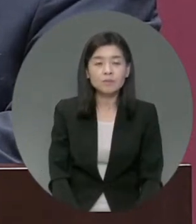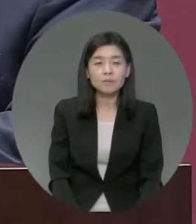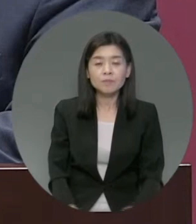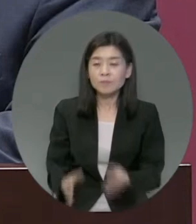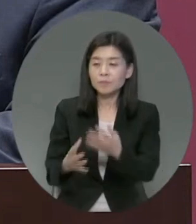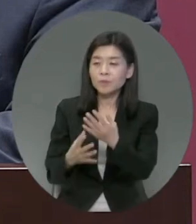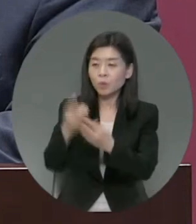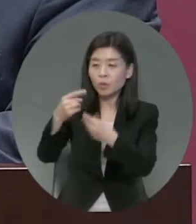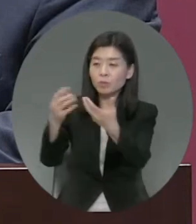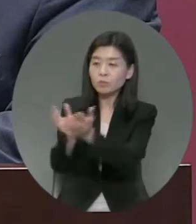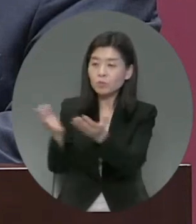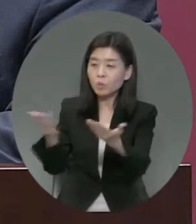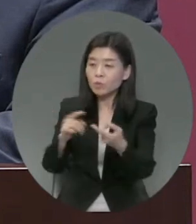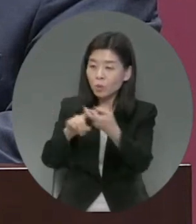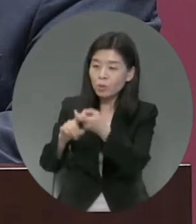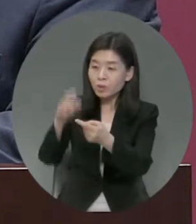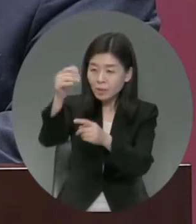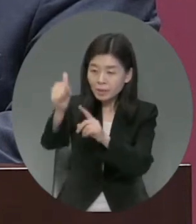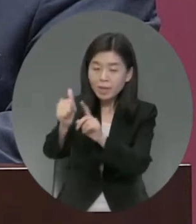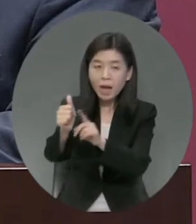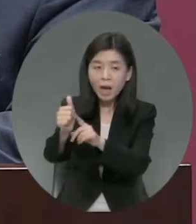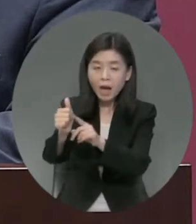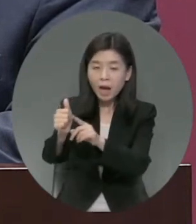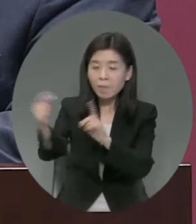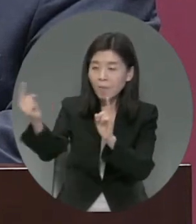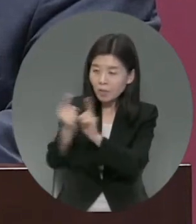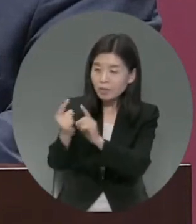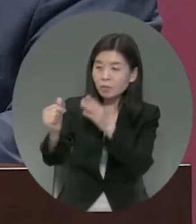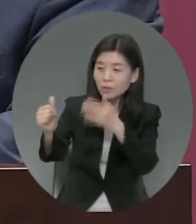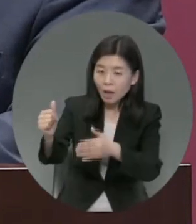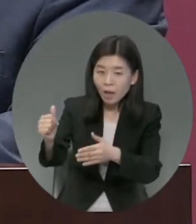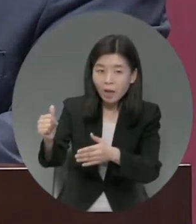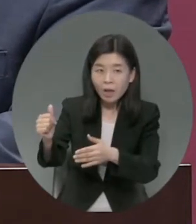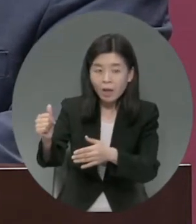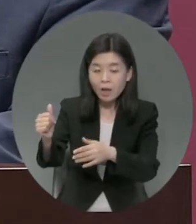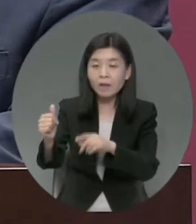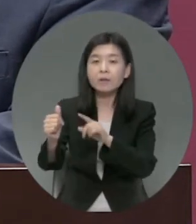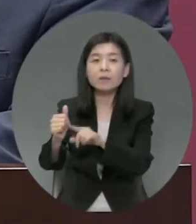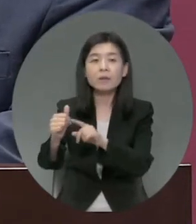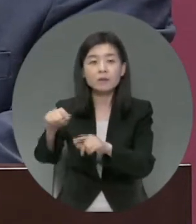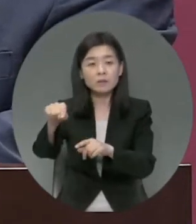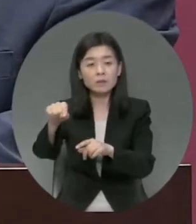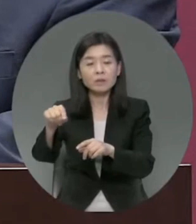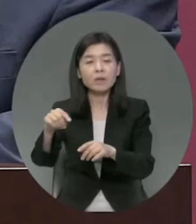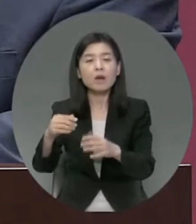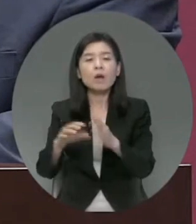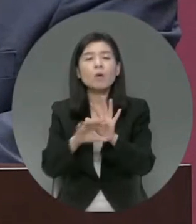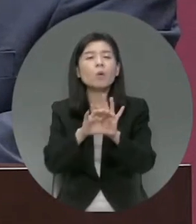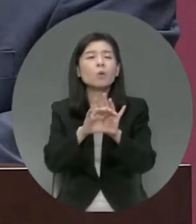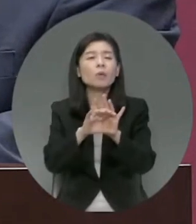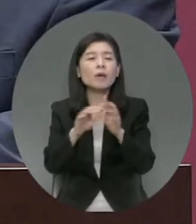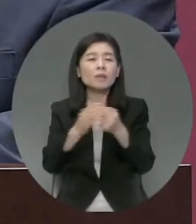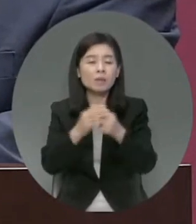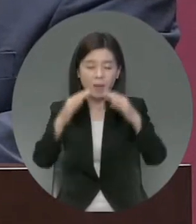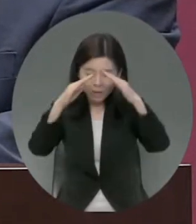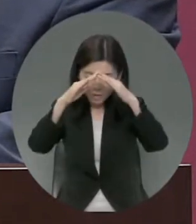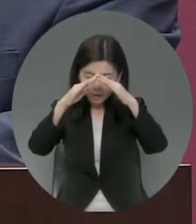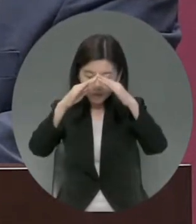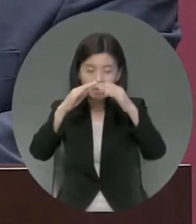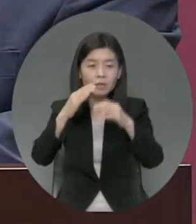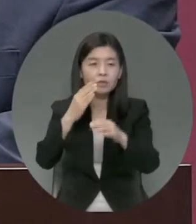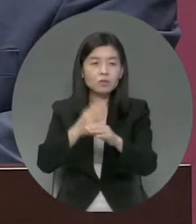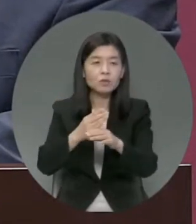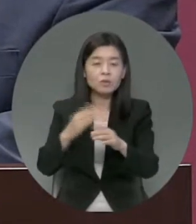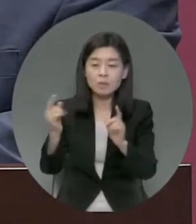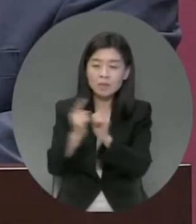통일부 노조위원장을 좀 보자고 했습니다. 그랬더니만 그 친구가 이 코로나에 걸려가지고 격리 중이라서 만나질 못하고